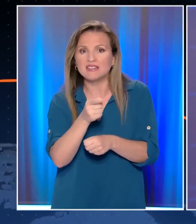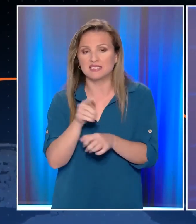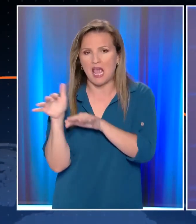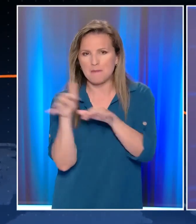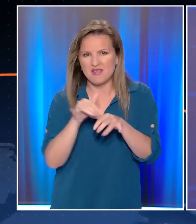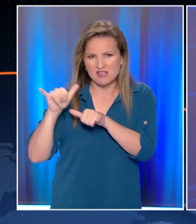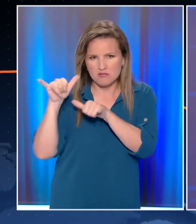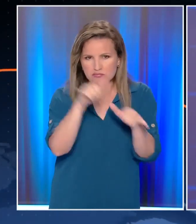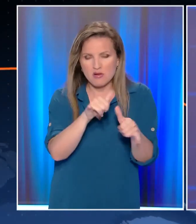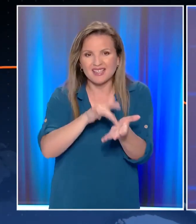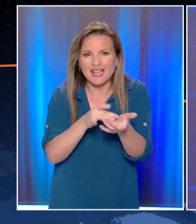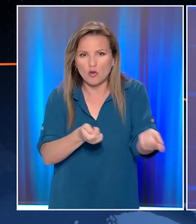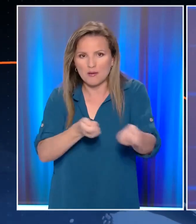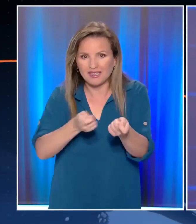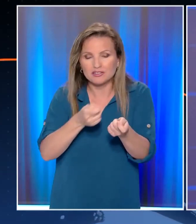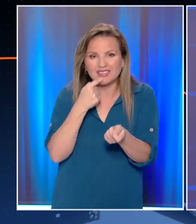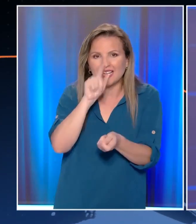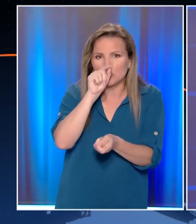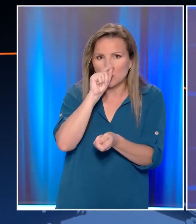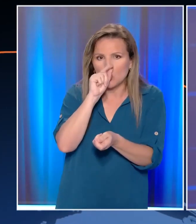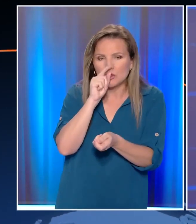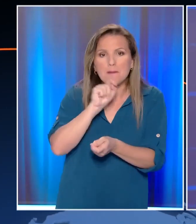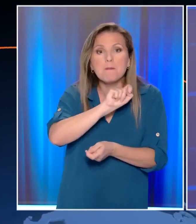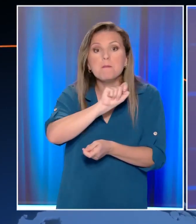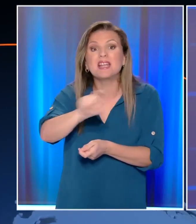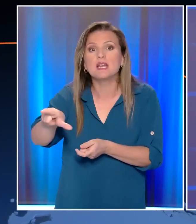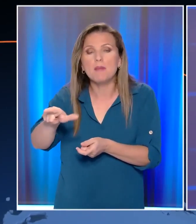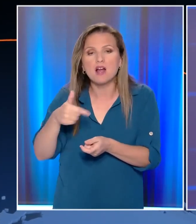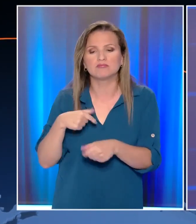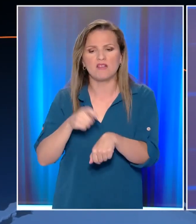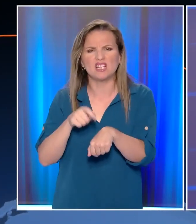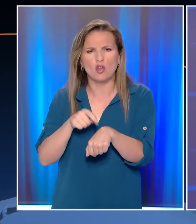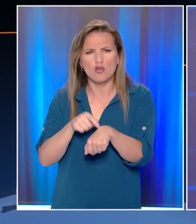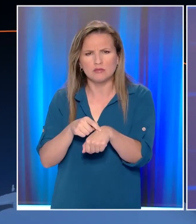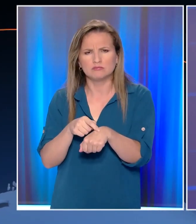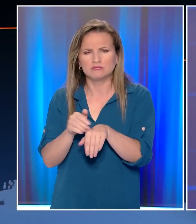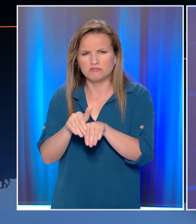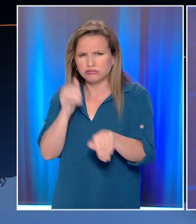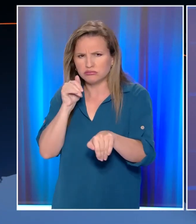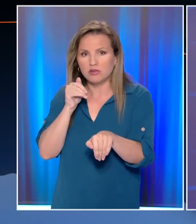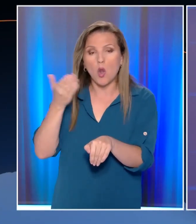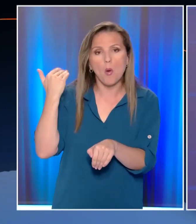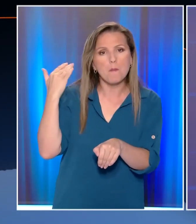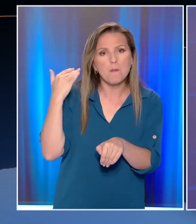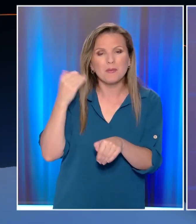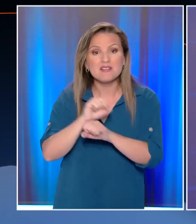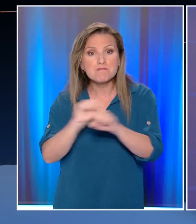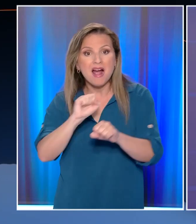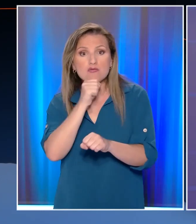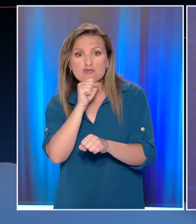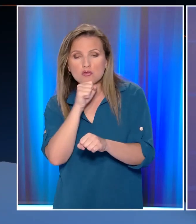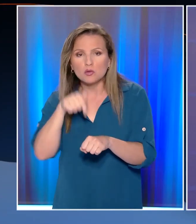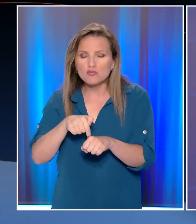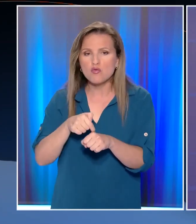επίθεση από το κέντρο επιχειρήσεων ανέβαζε στο Twitter το μήνυμα πως ήρθε η ώρα του λογαριασμού μετά την τρομοκρατική ενέργεια